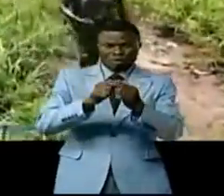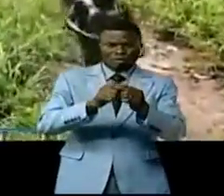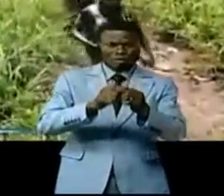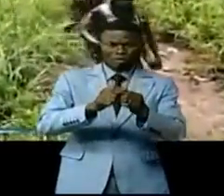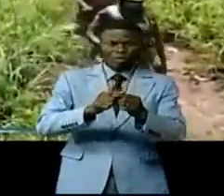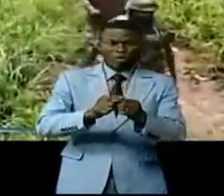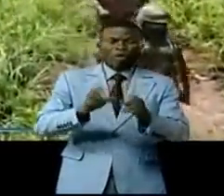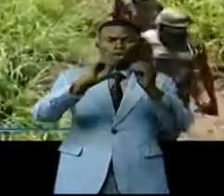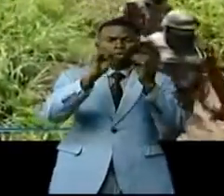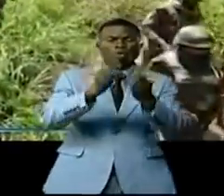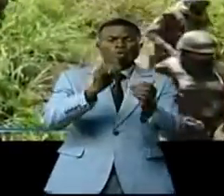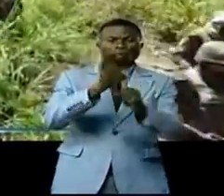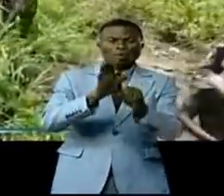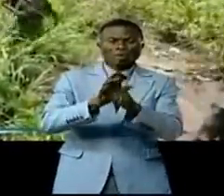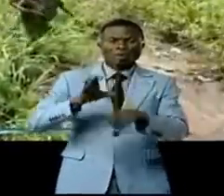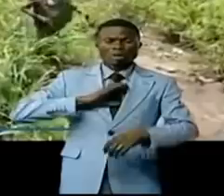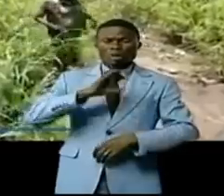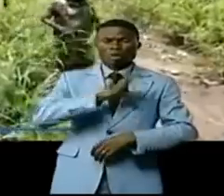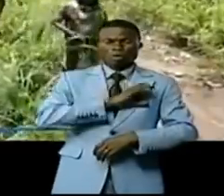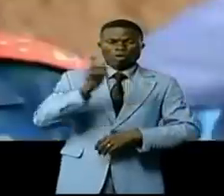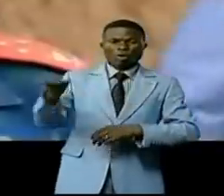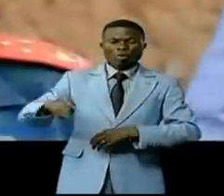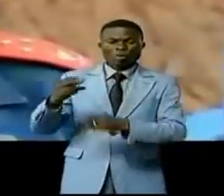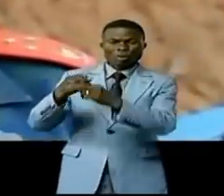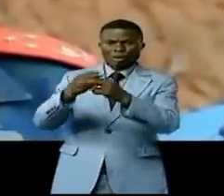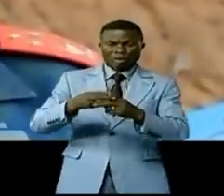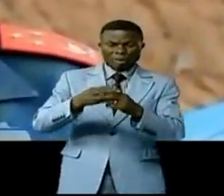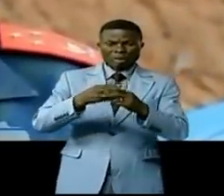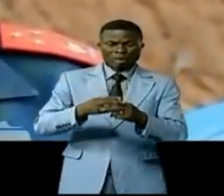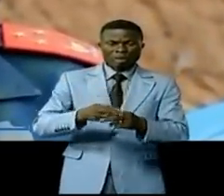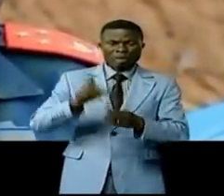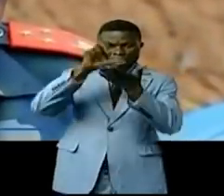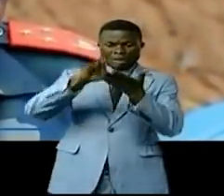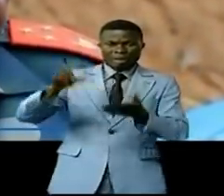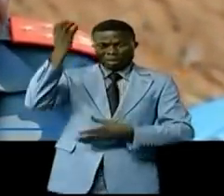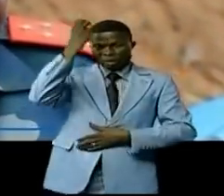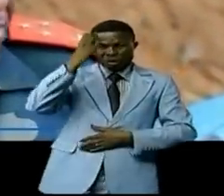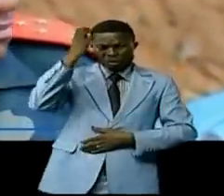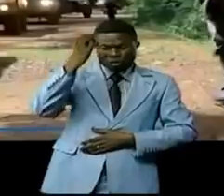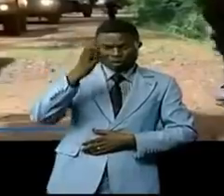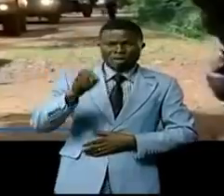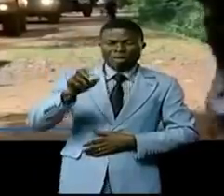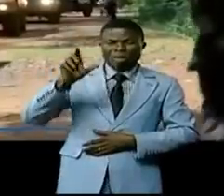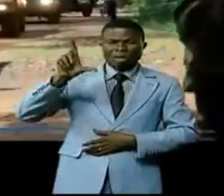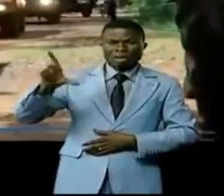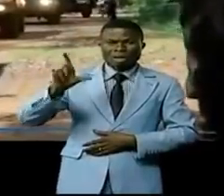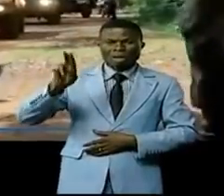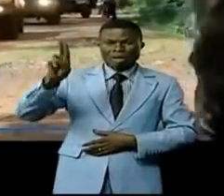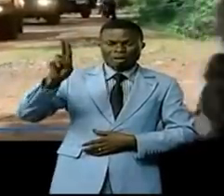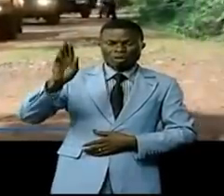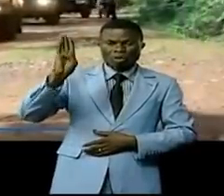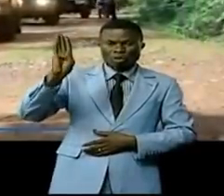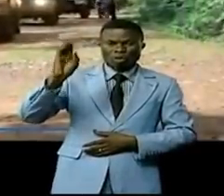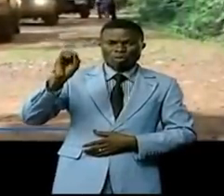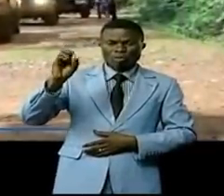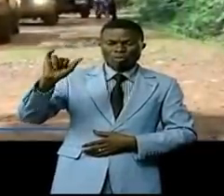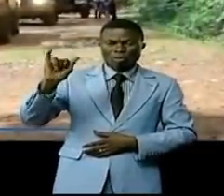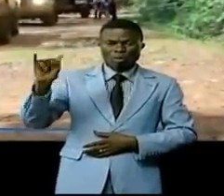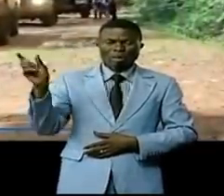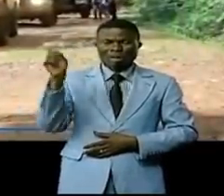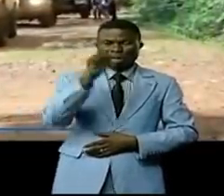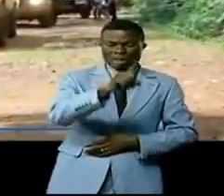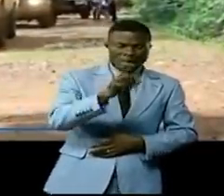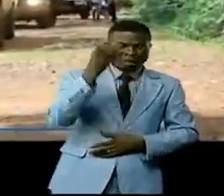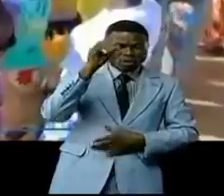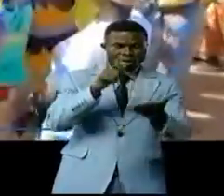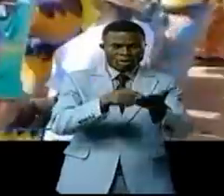forte délégation du comité provincial de sécurité, le lieutenant général Luboya Nkashama Djoni s'est rendu ce mercredi dans la chefferie de